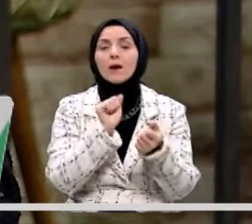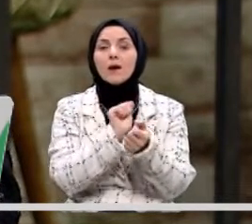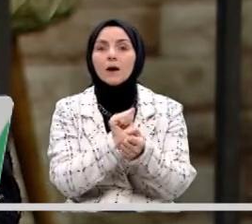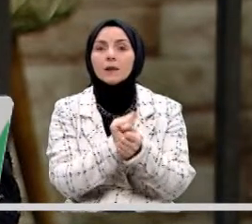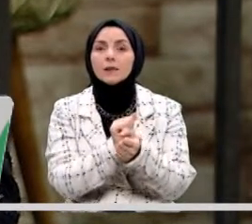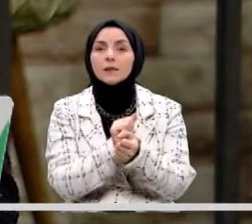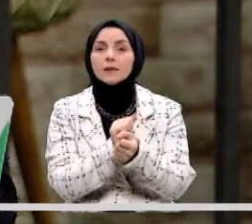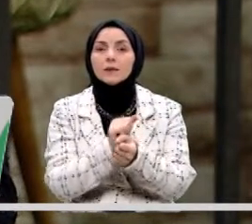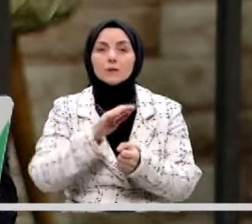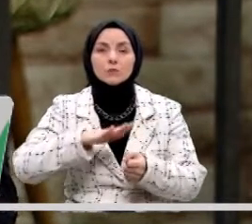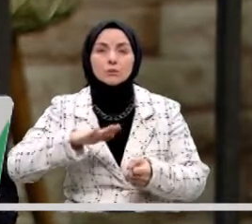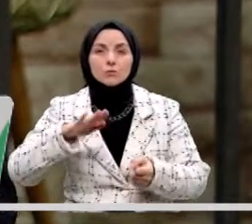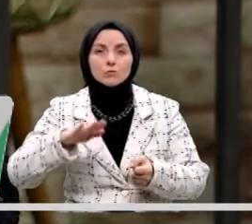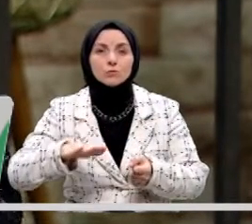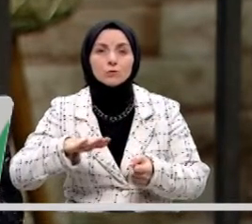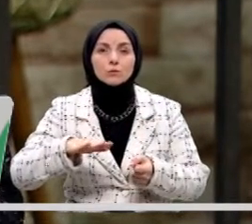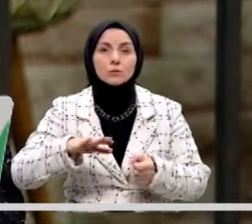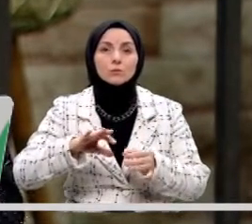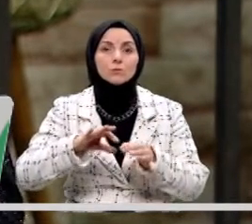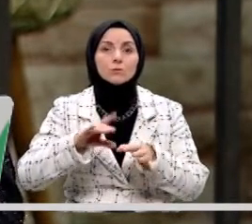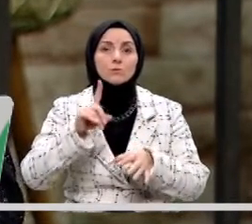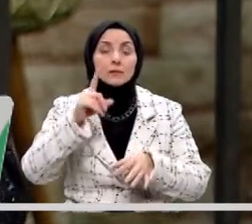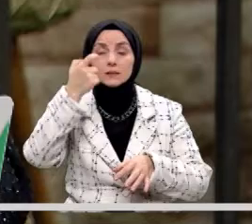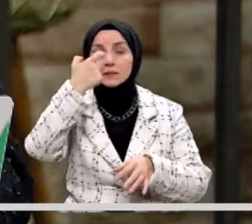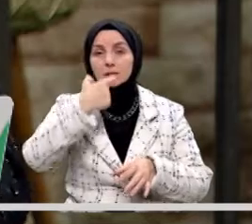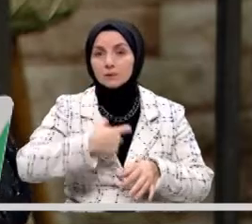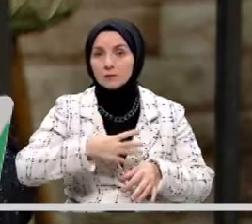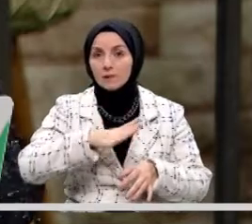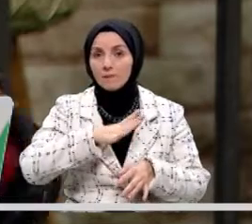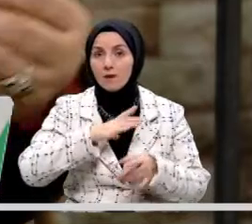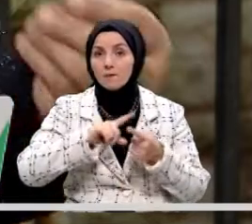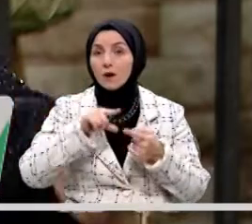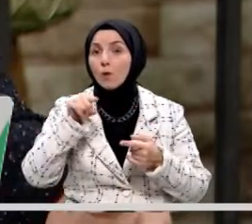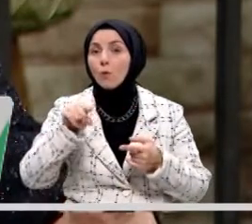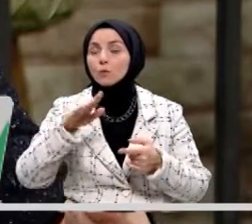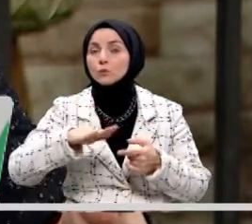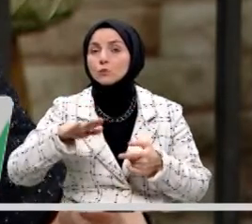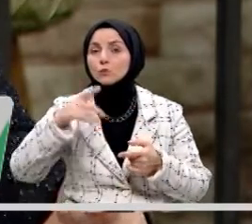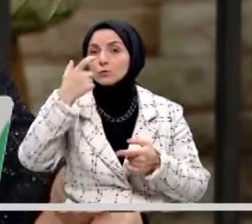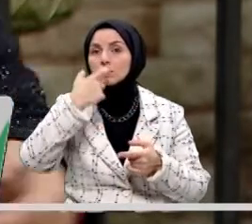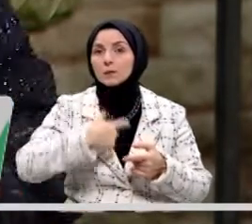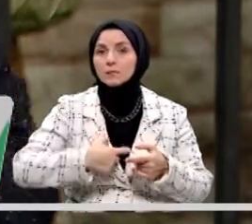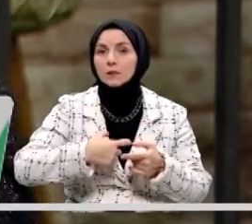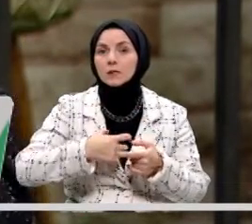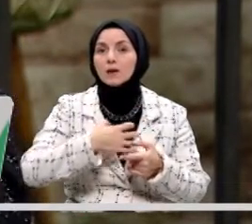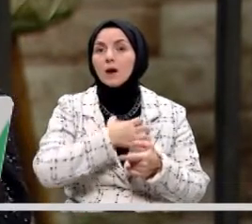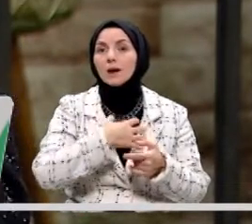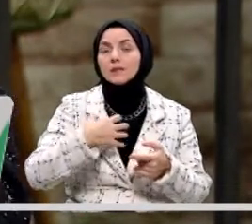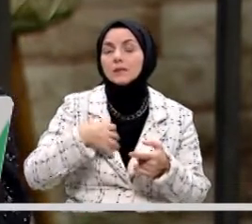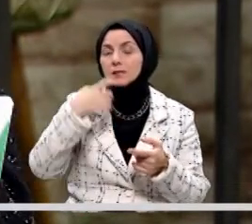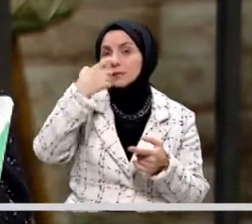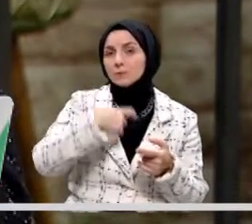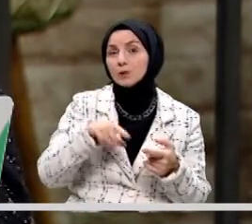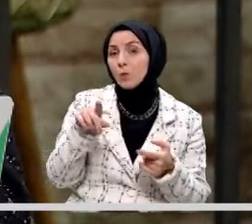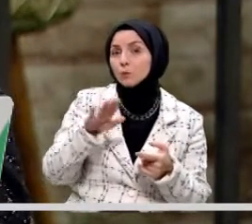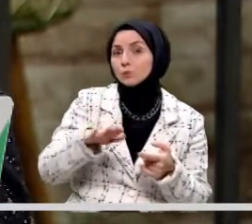çocuğu tanımlayan ailenin bir kimliği vardır ve sizin o kimliğiniz çocuğun kişiliğini oluşturur Şimdi çocuğun kişiliğini